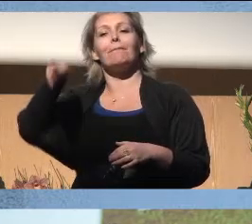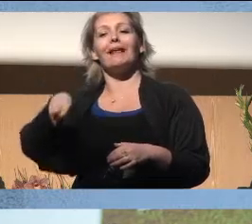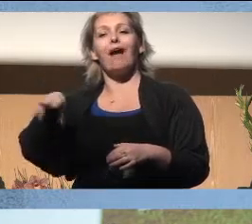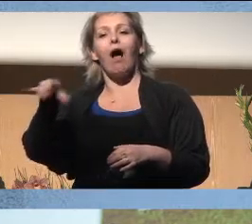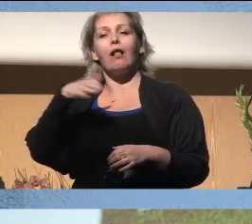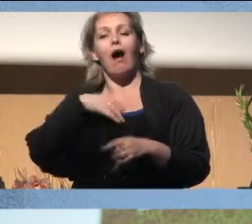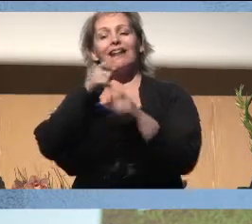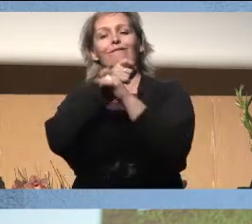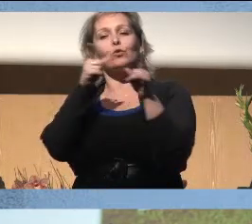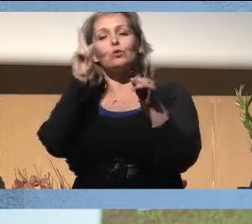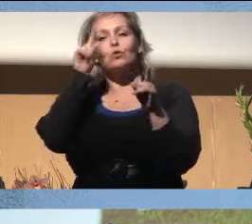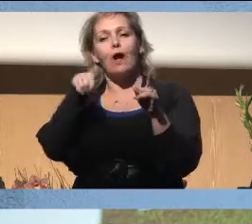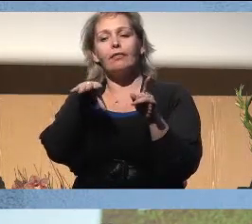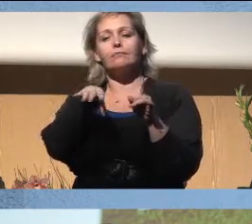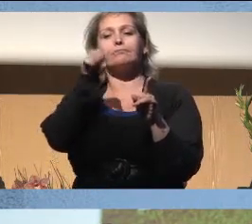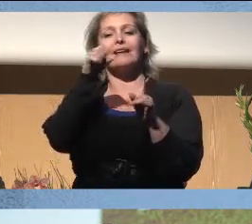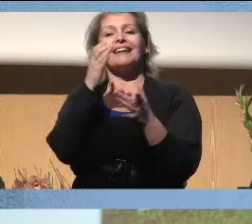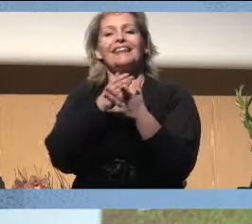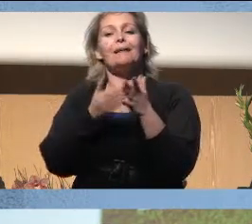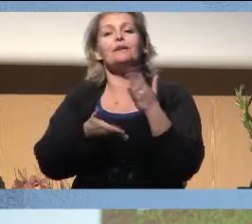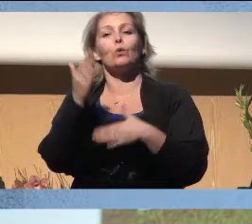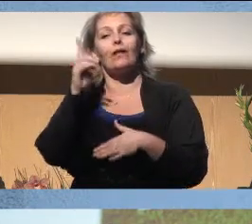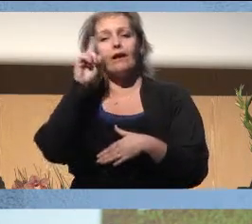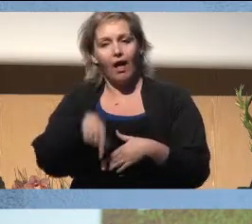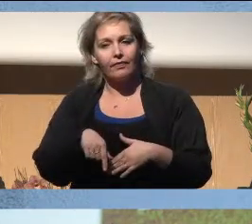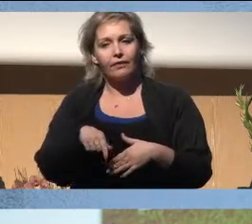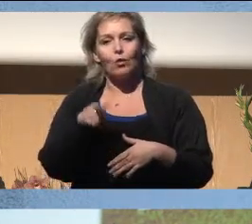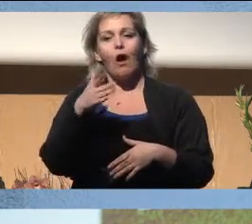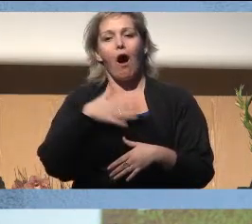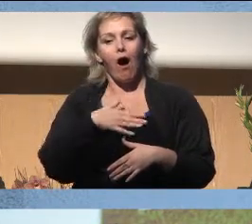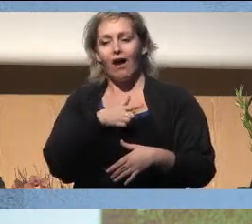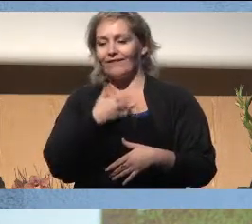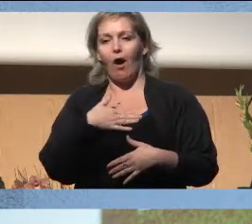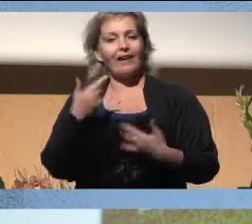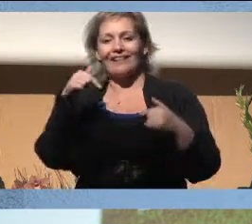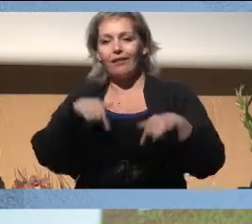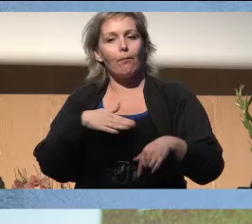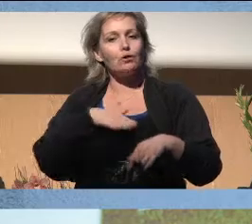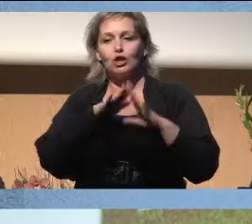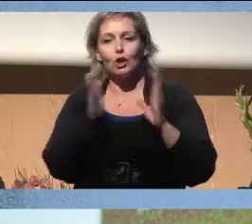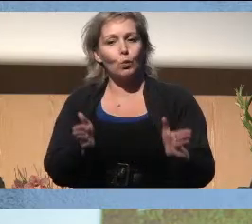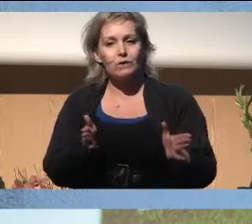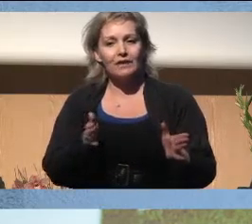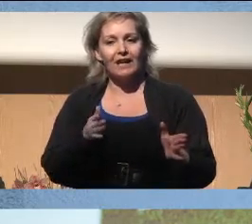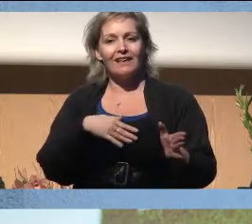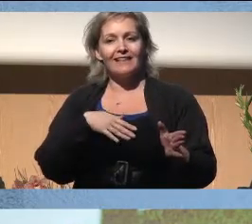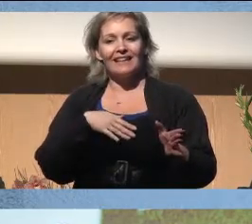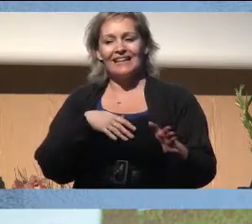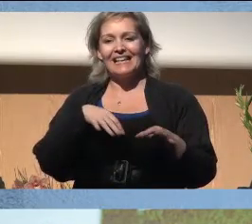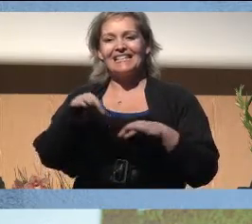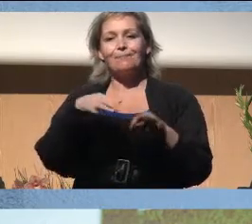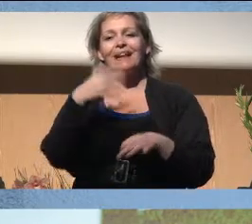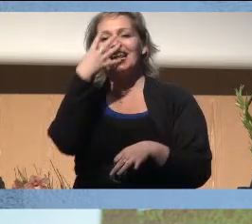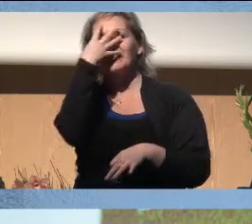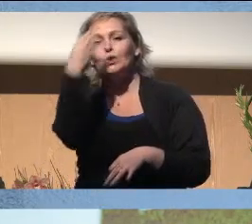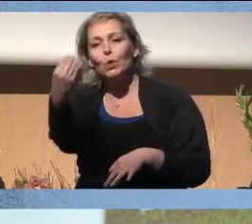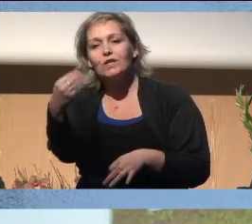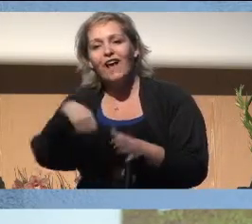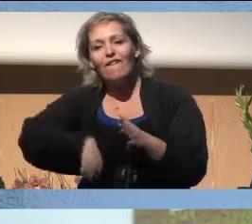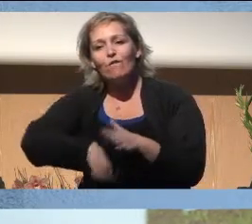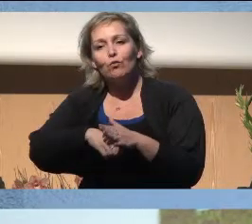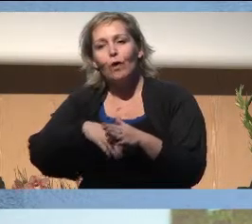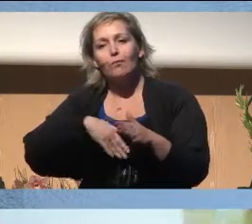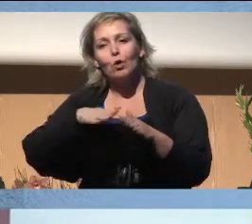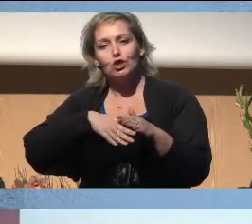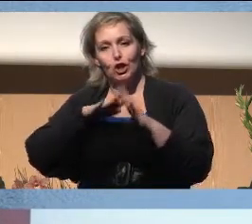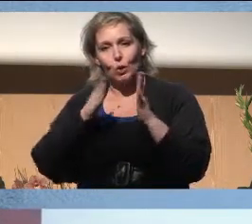har information så man kan fatta rätt beslut. Och det har vi inte idag på ett sjukhus. Vi spelar strutfotboll på ett sjukhus